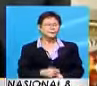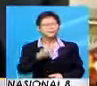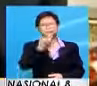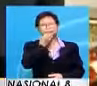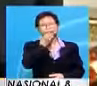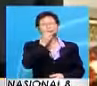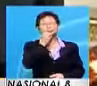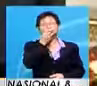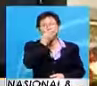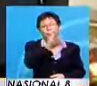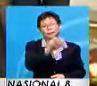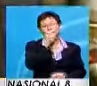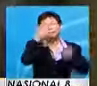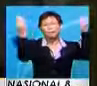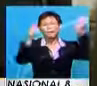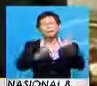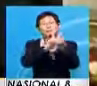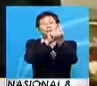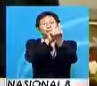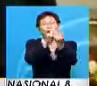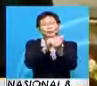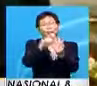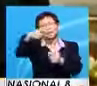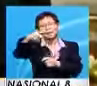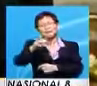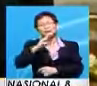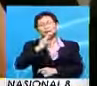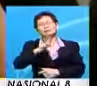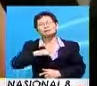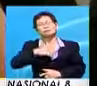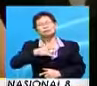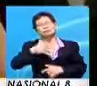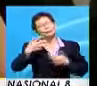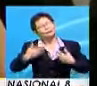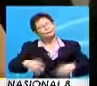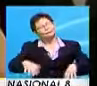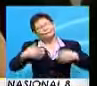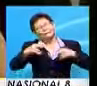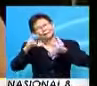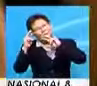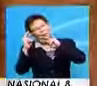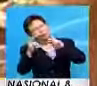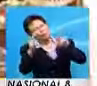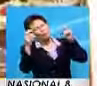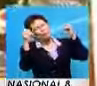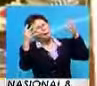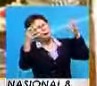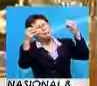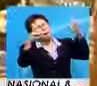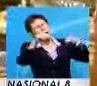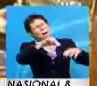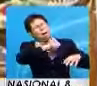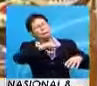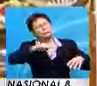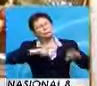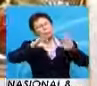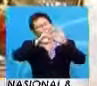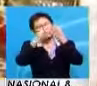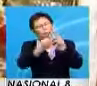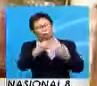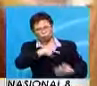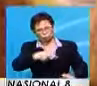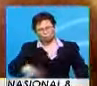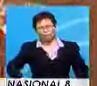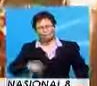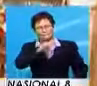Memberitahu lanjut mengenai majlis menghadap itu, Perdana Menteri berkata beliau merasa terharu melihat kehadiran sejumlah besar anggota kerabat diraja,